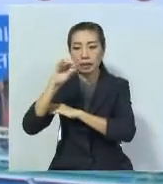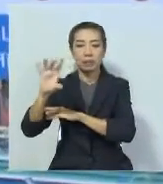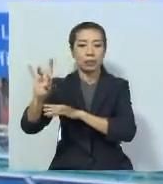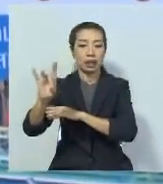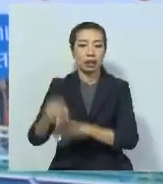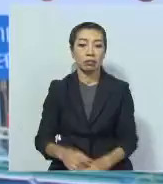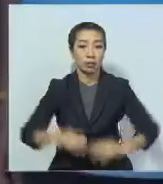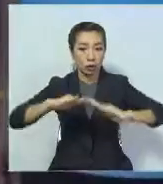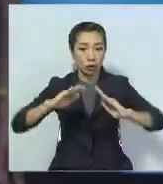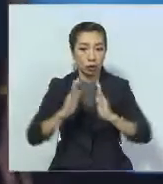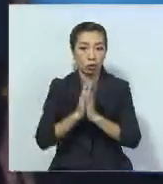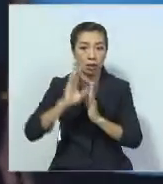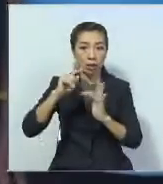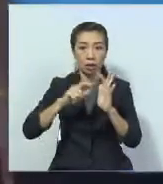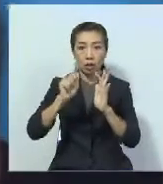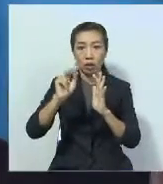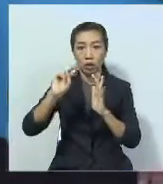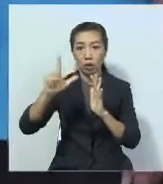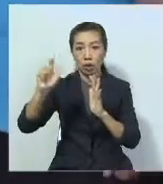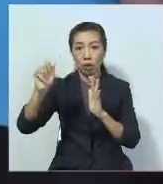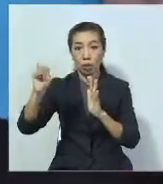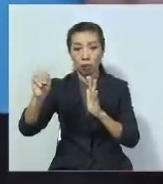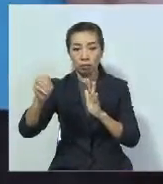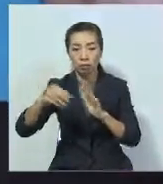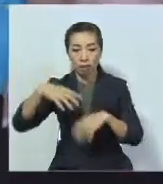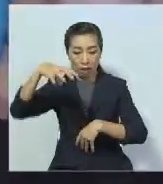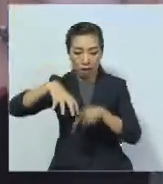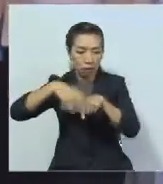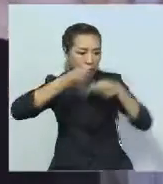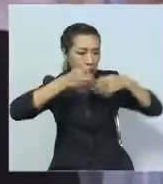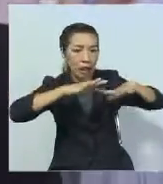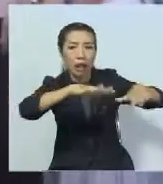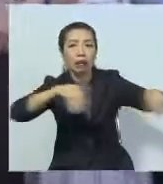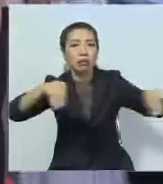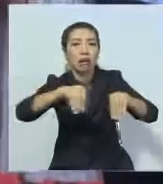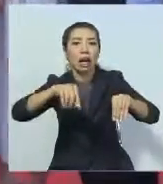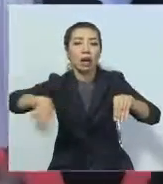านะครับซึ่งวัดช่องลมเนี่ยจะติดอยู่กับทะเลเลยนะ ฮ ะต้องบอกว่าเขาคือปากอ่